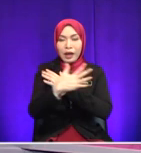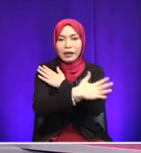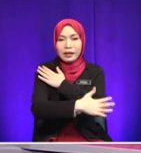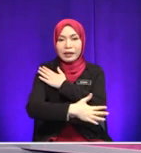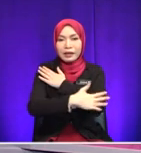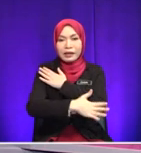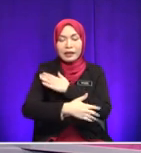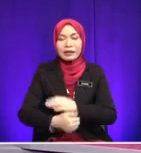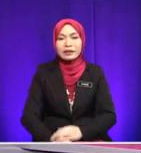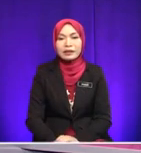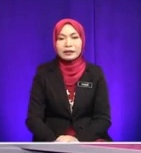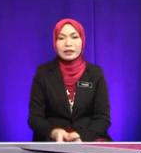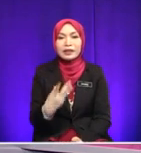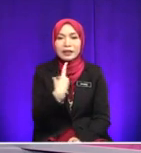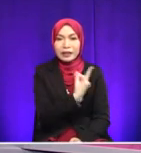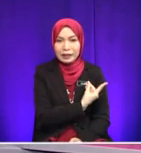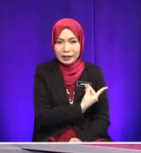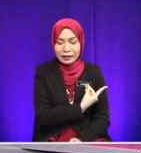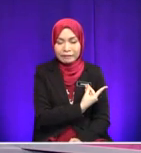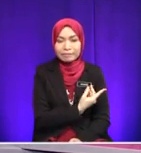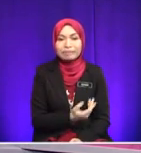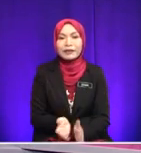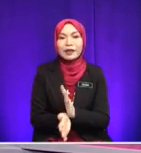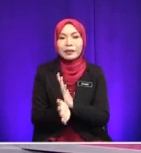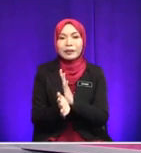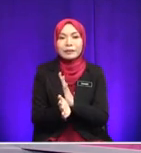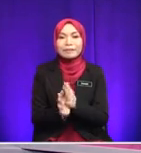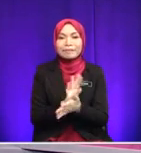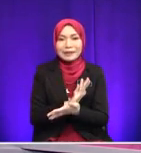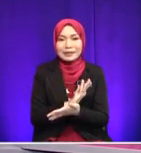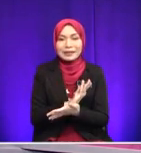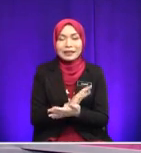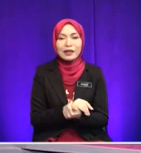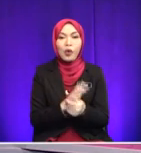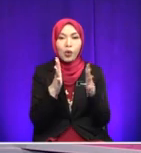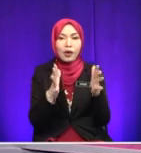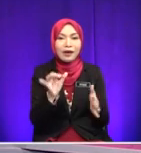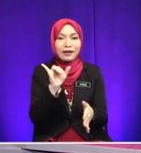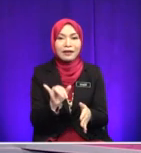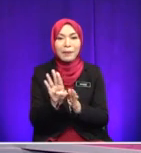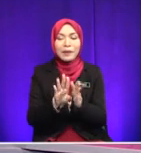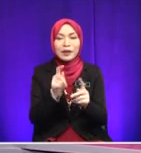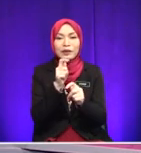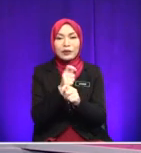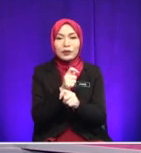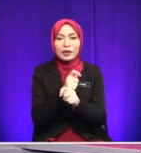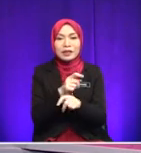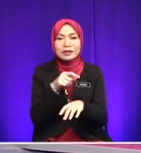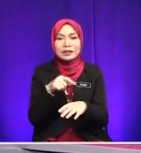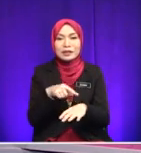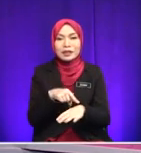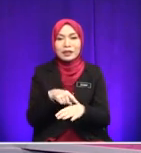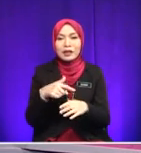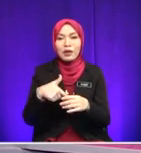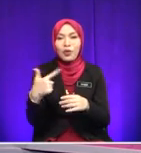kita melakukan tugas kita terhadap negara. Baik, jadi siapa yang nak bekerja di Kementerian Luar